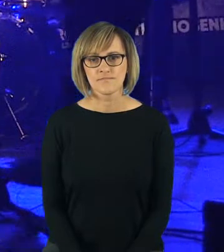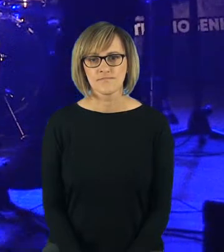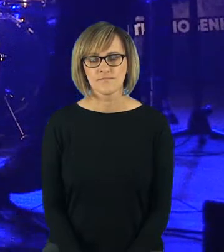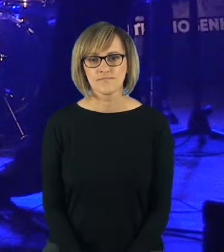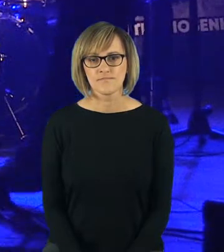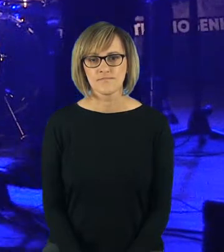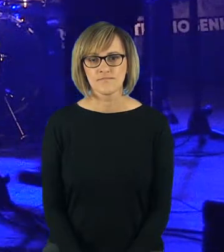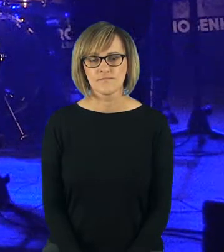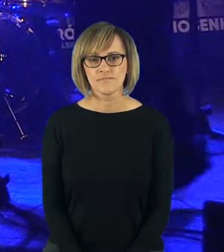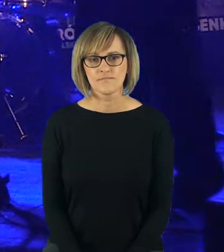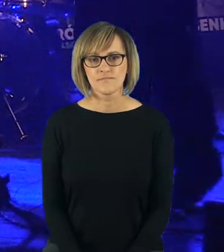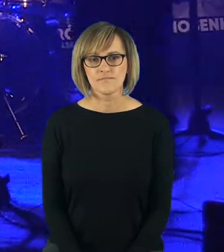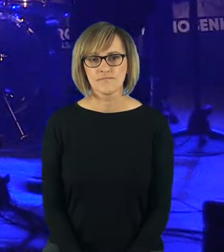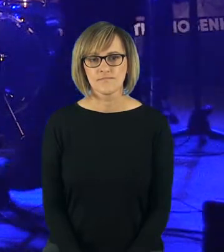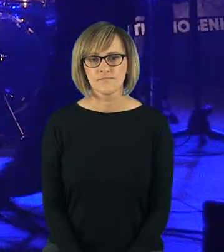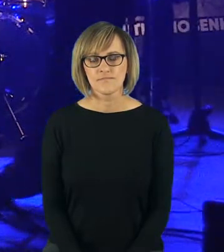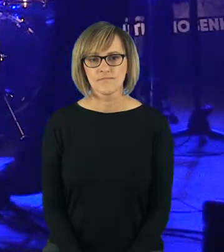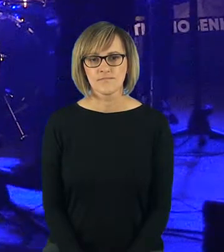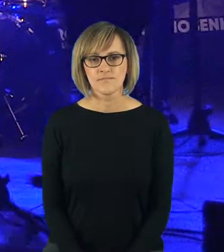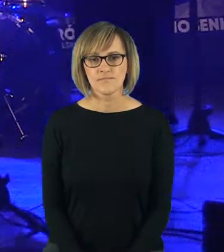dał mi za dużo